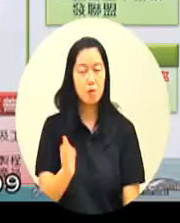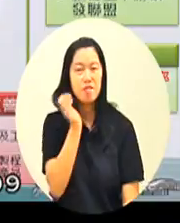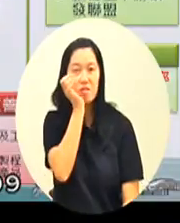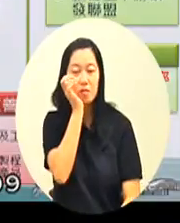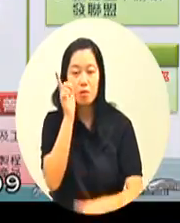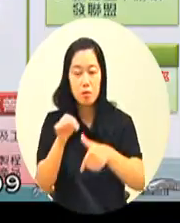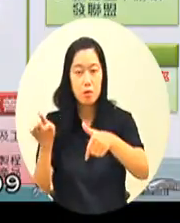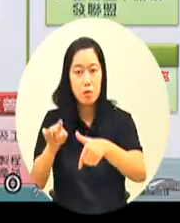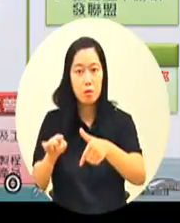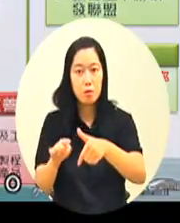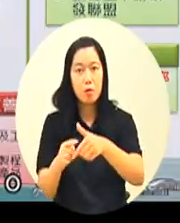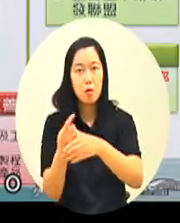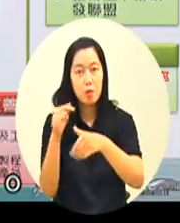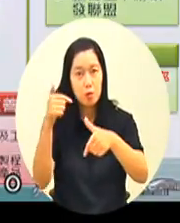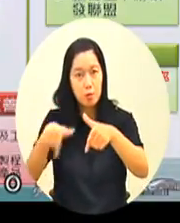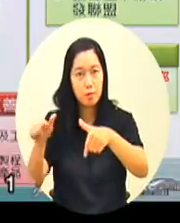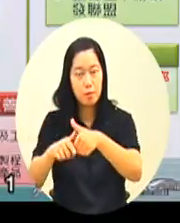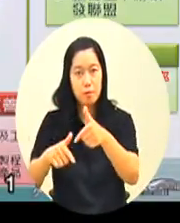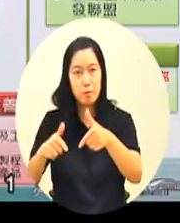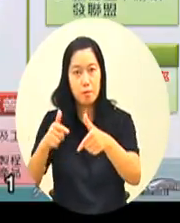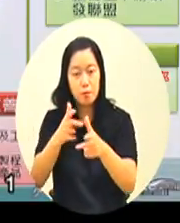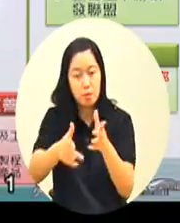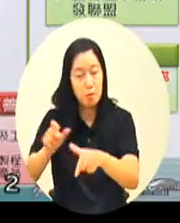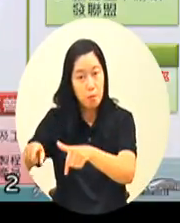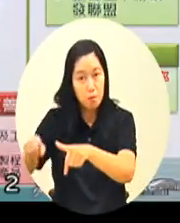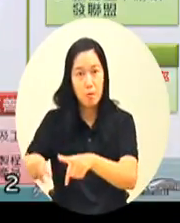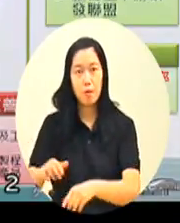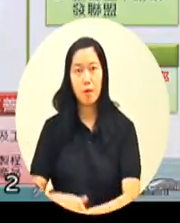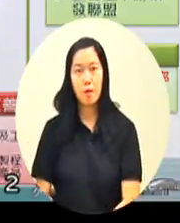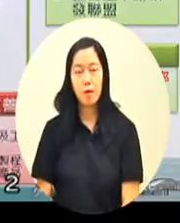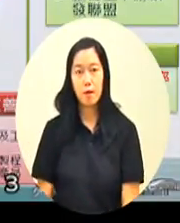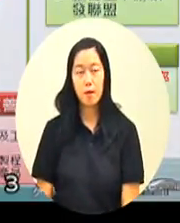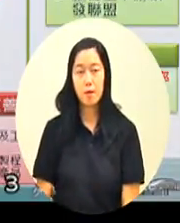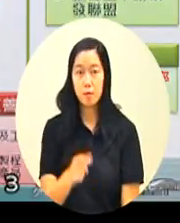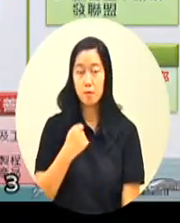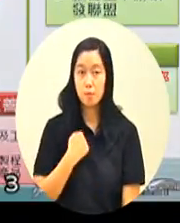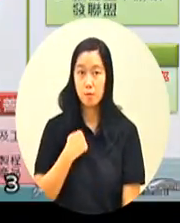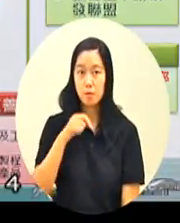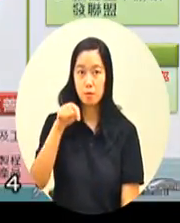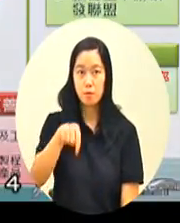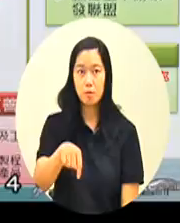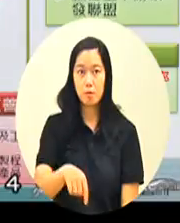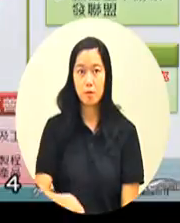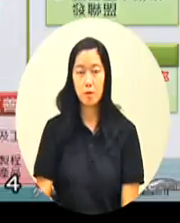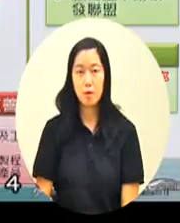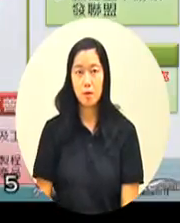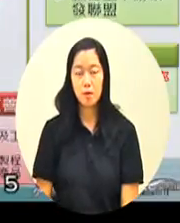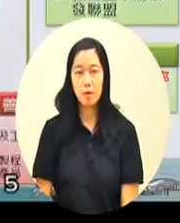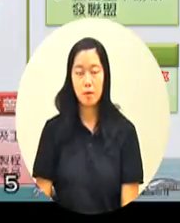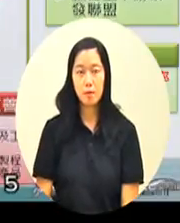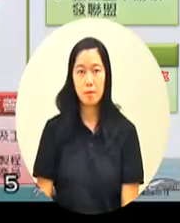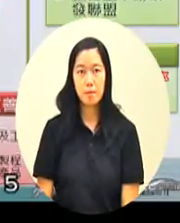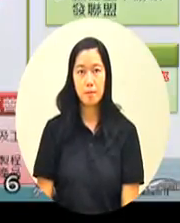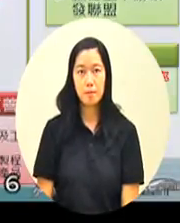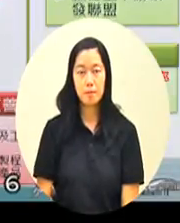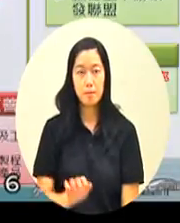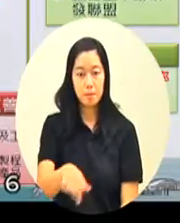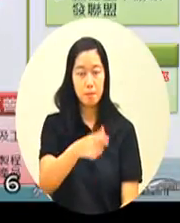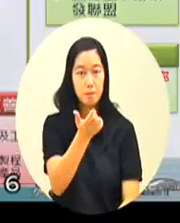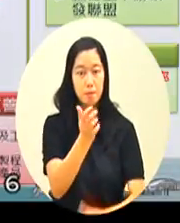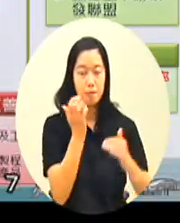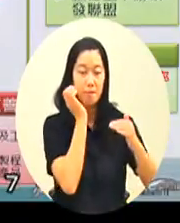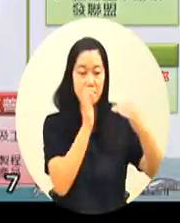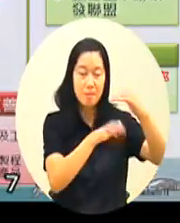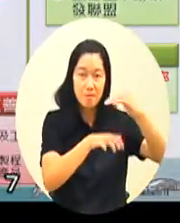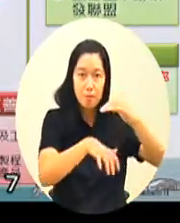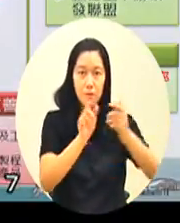展的部分。那我们知道说材料的产业，因为你要把它从矿变成材料，实